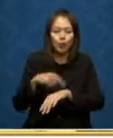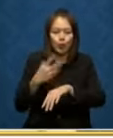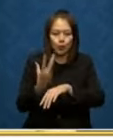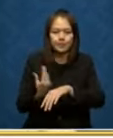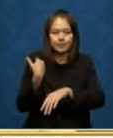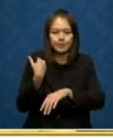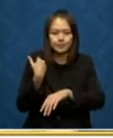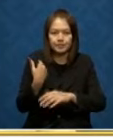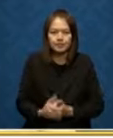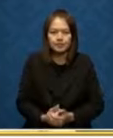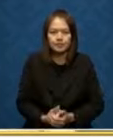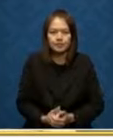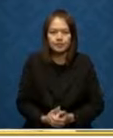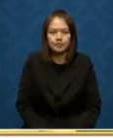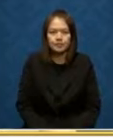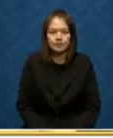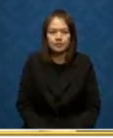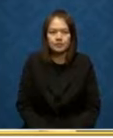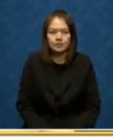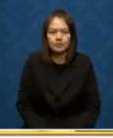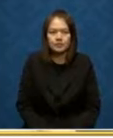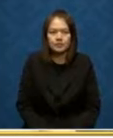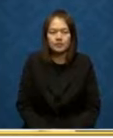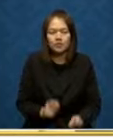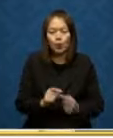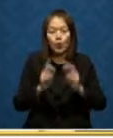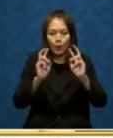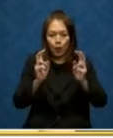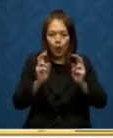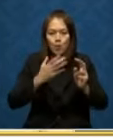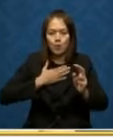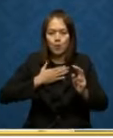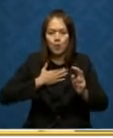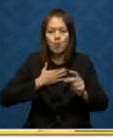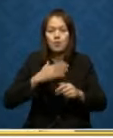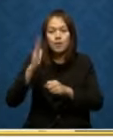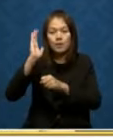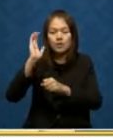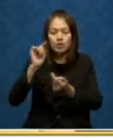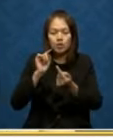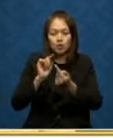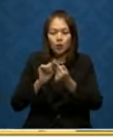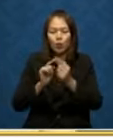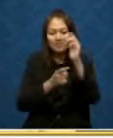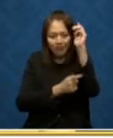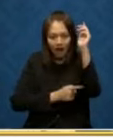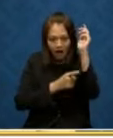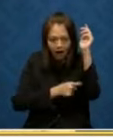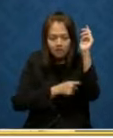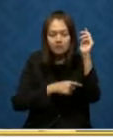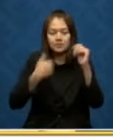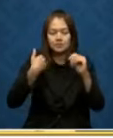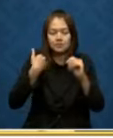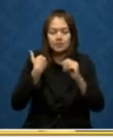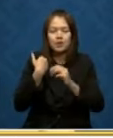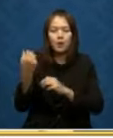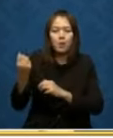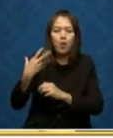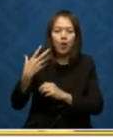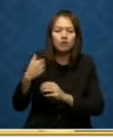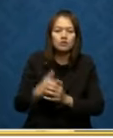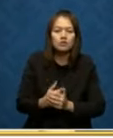ประธานครับที่จริงแล้วในเรื่องของญัตติของผมนะครับที่นำเสนอในเรื่องของยางพาราก็เนื่องจากว่าได้รับแจ้ง